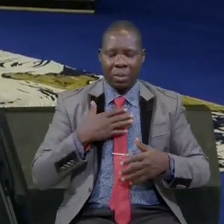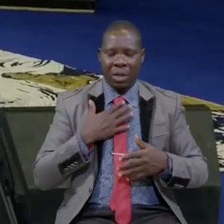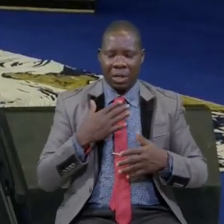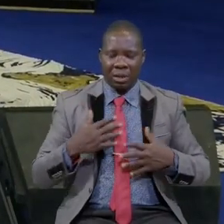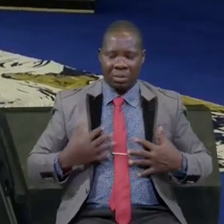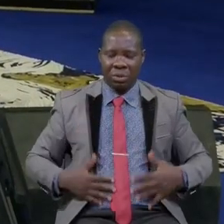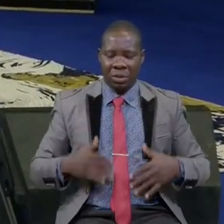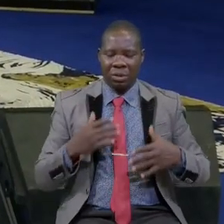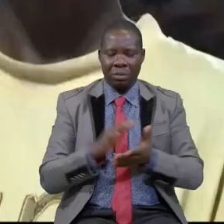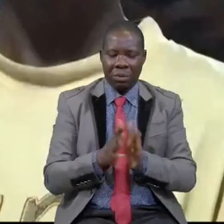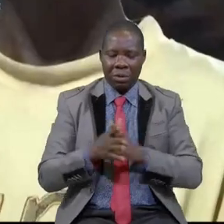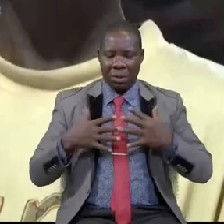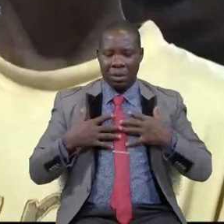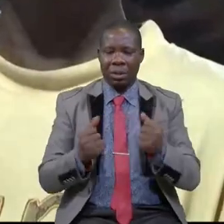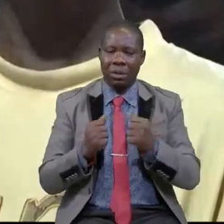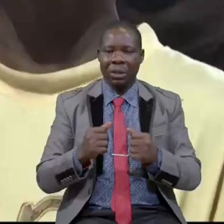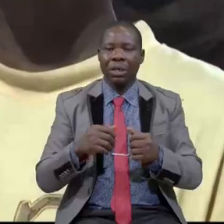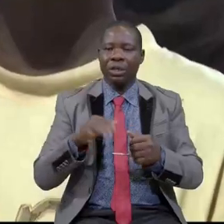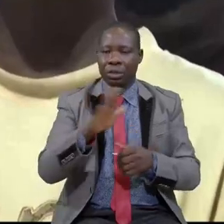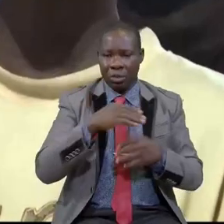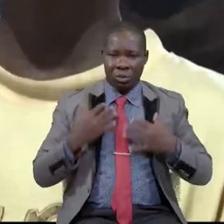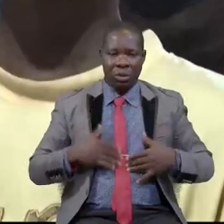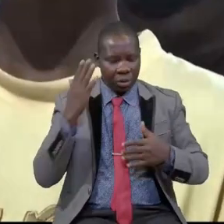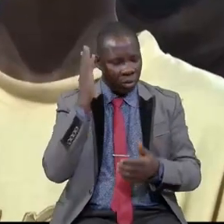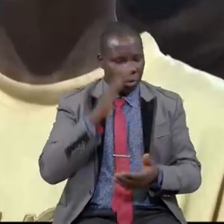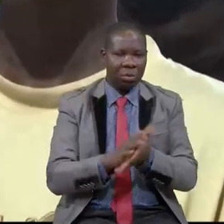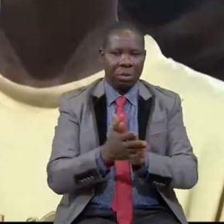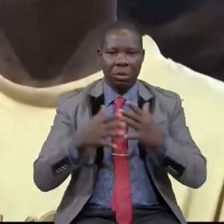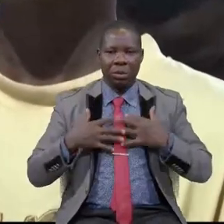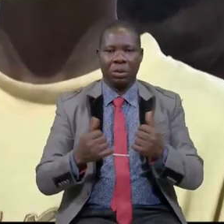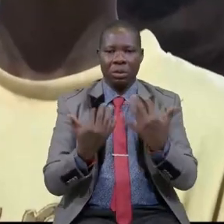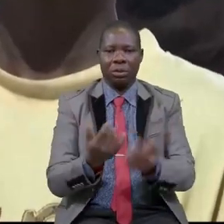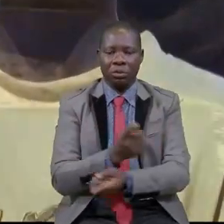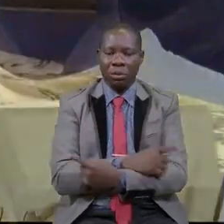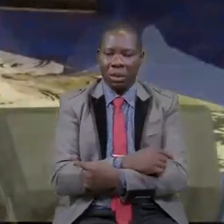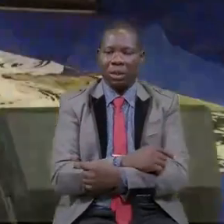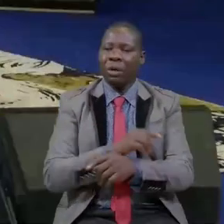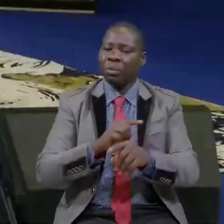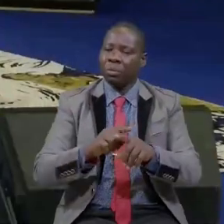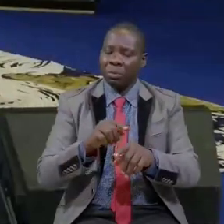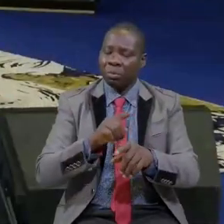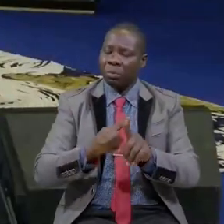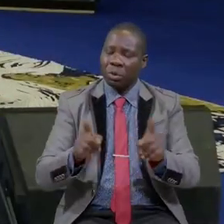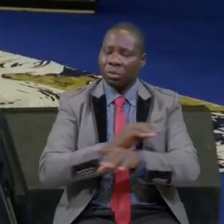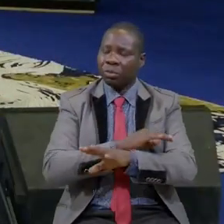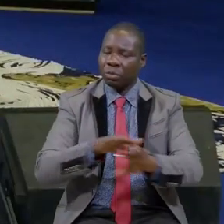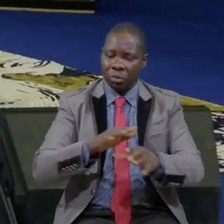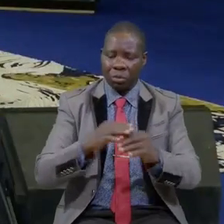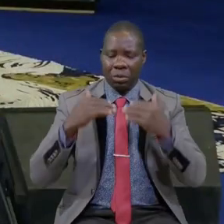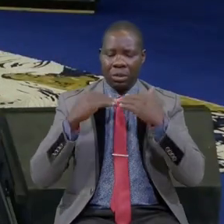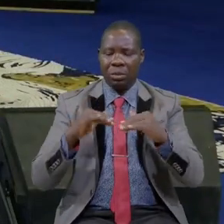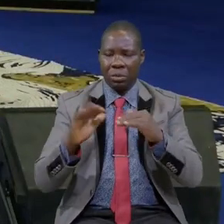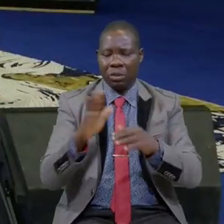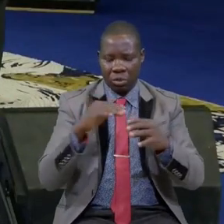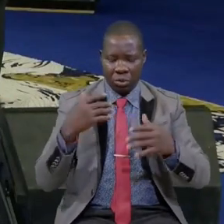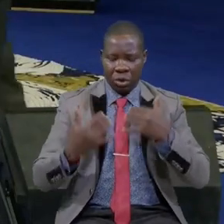soir, au nom de Jésus. Mais, ne limite pas ta joie à